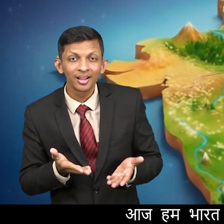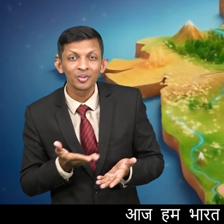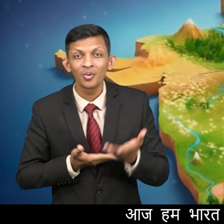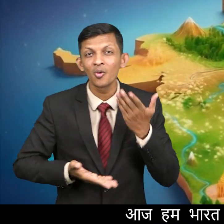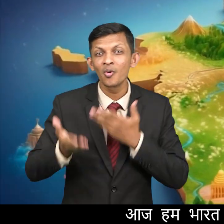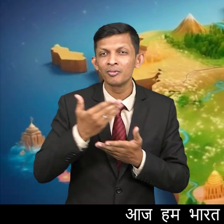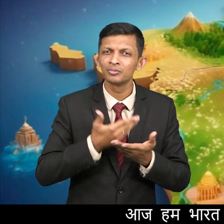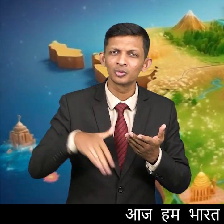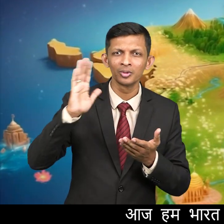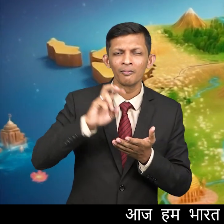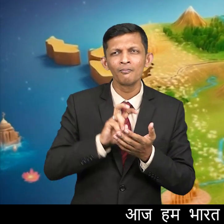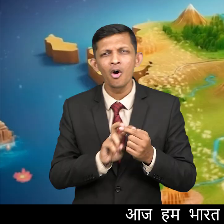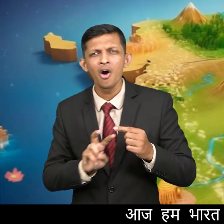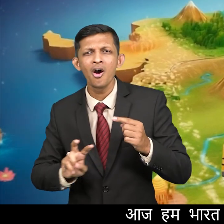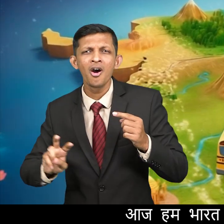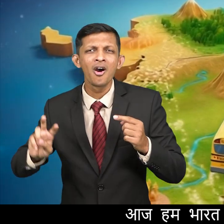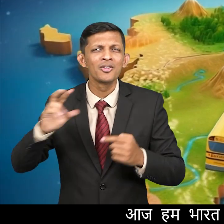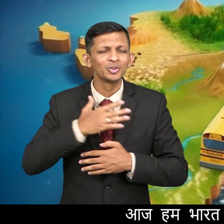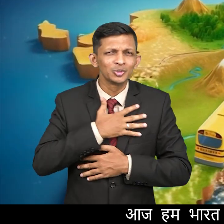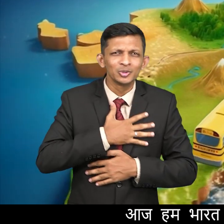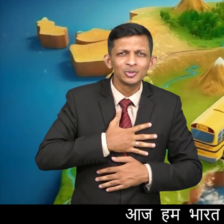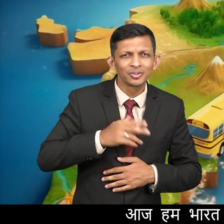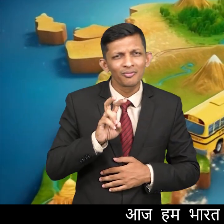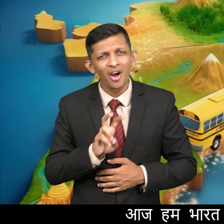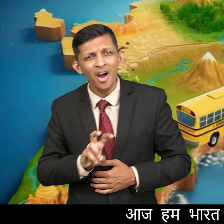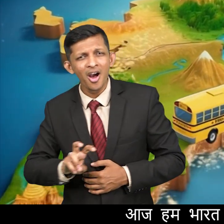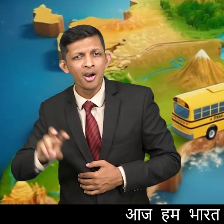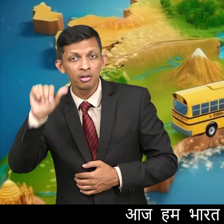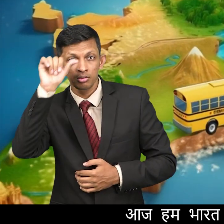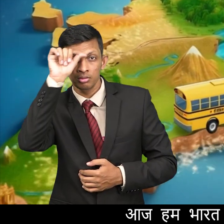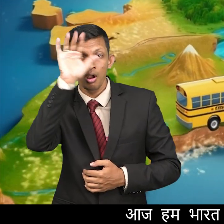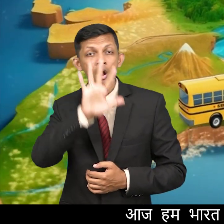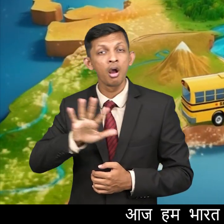आज हम भारत की एक जादुई यात्रा पर जाने वाले हैं,